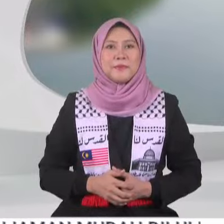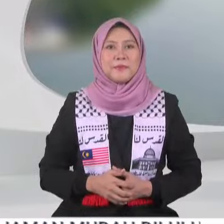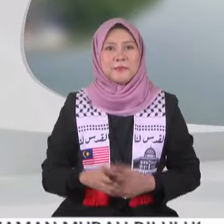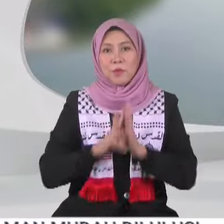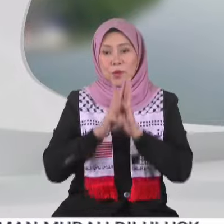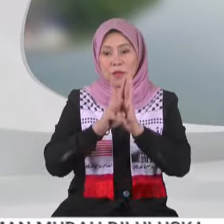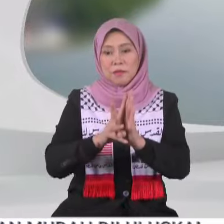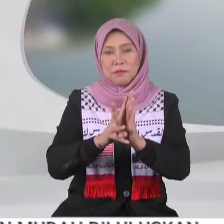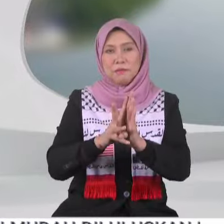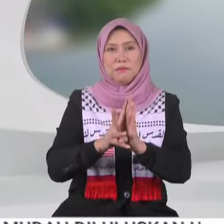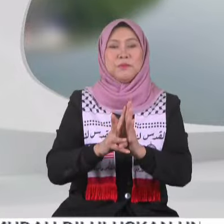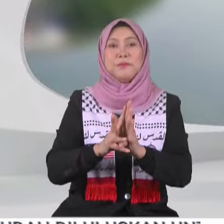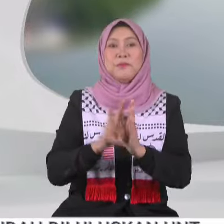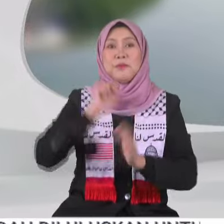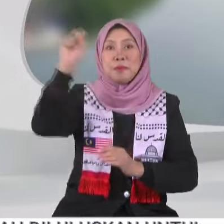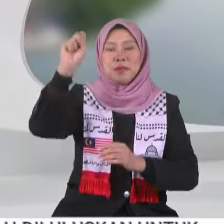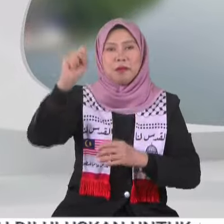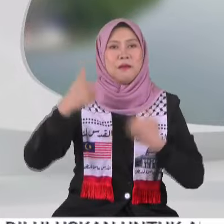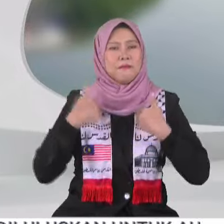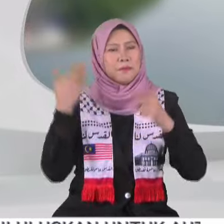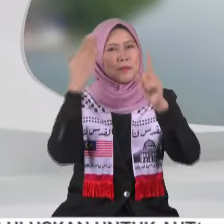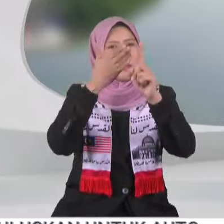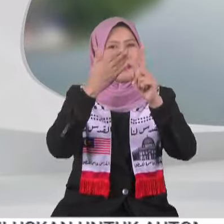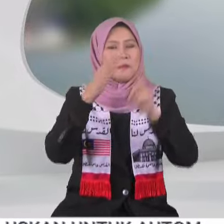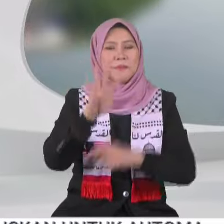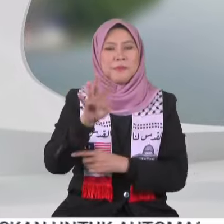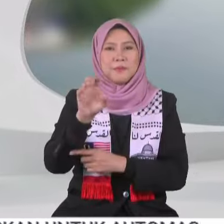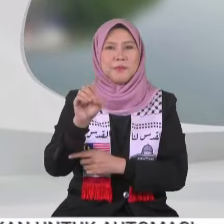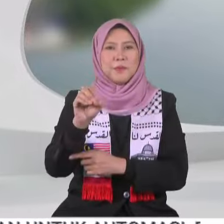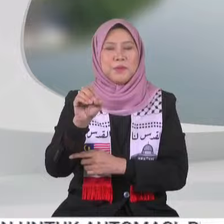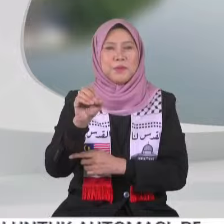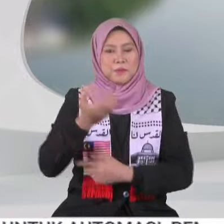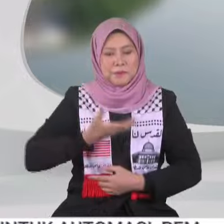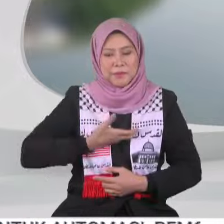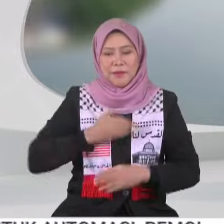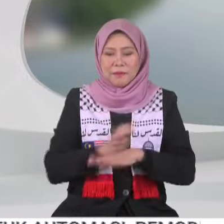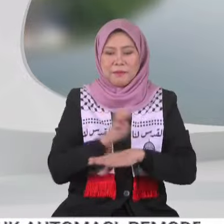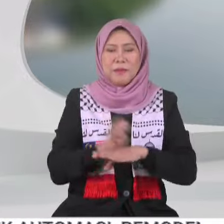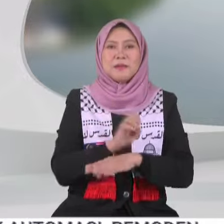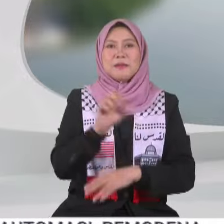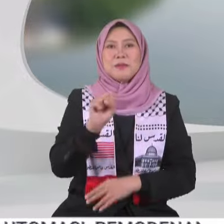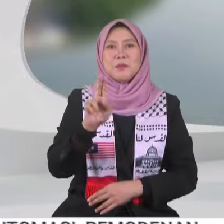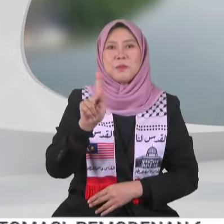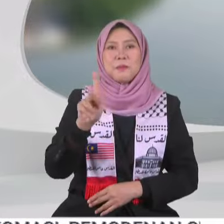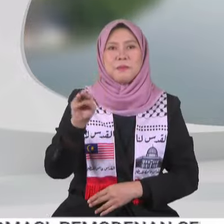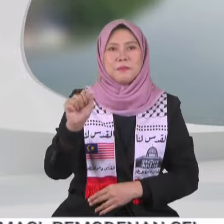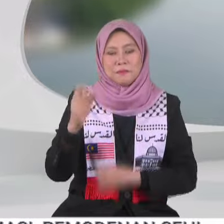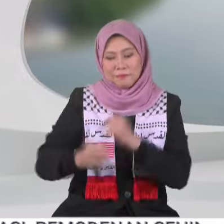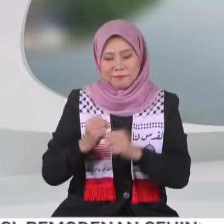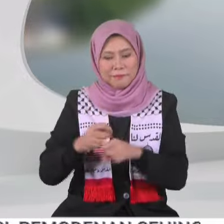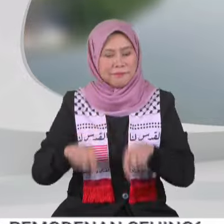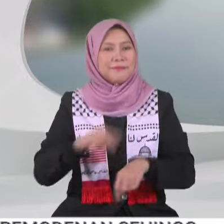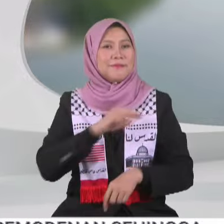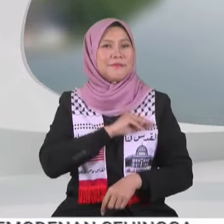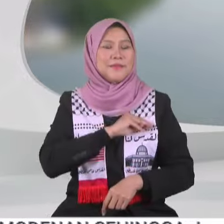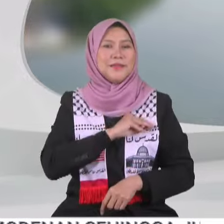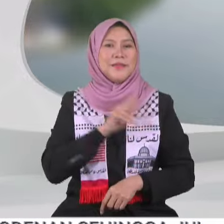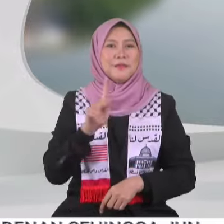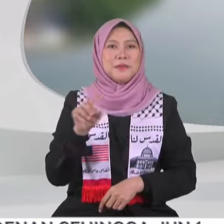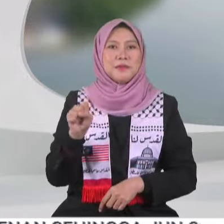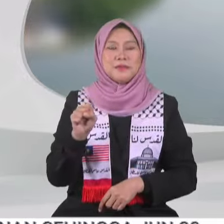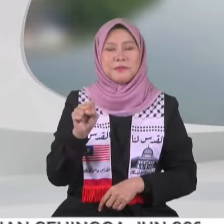Kontingen Sabah menyasarkan 40 pingat emas dalam Kejohanan Sukan Malaysia, SUKMA, tahun ini. Menteri Belia dan Sukan